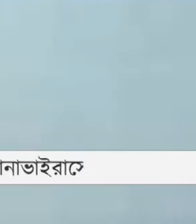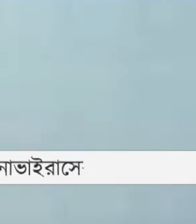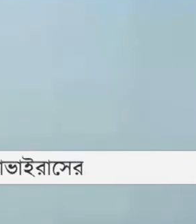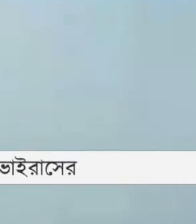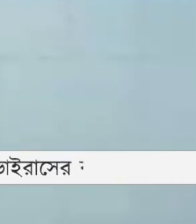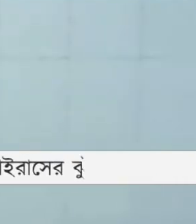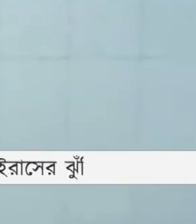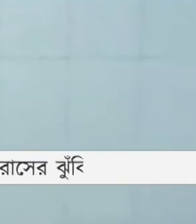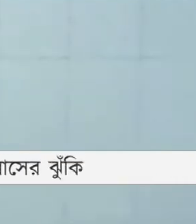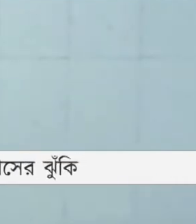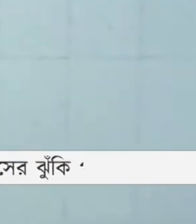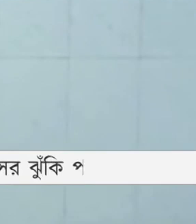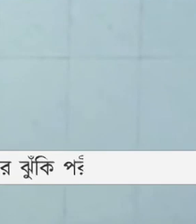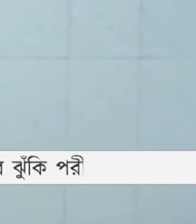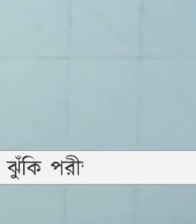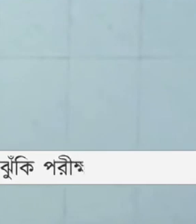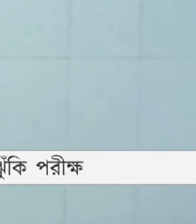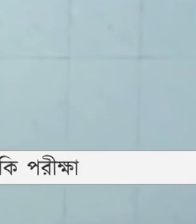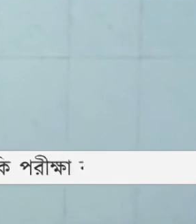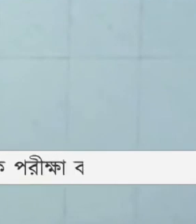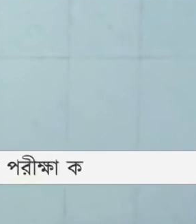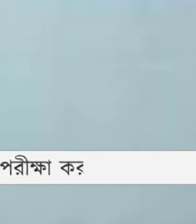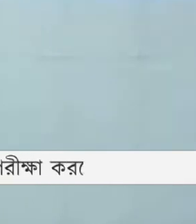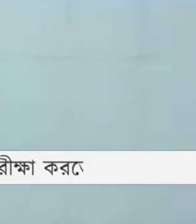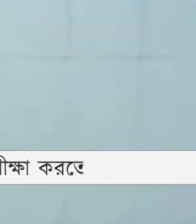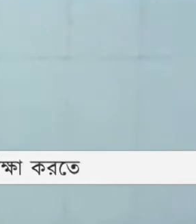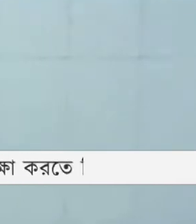হয়েছে 29,174 জনকে এবং এ পর্যন্ত